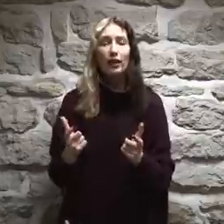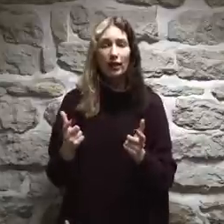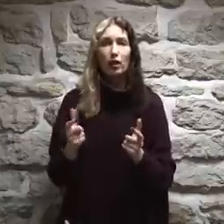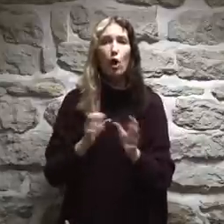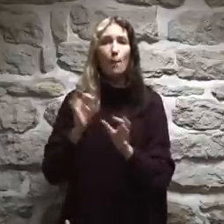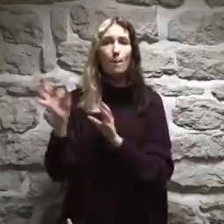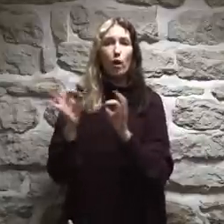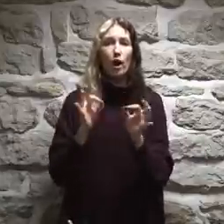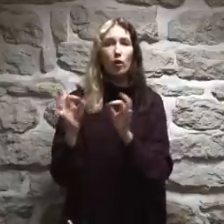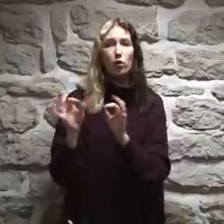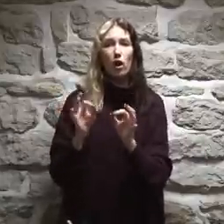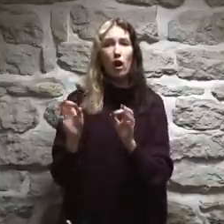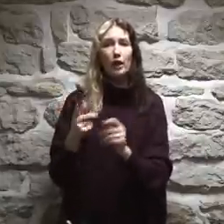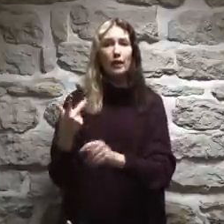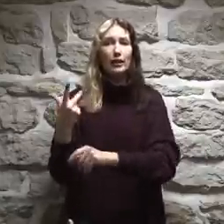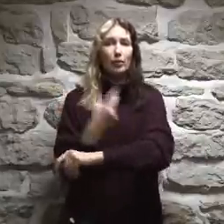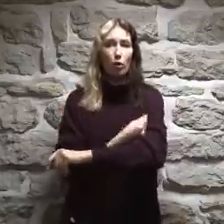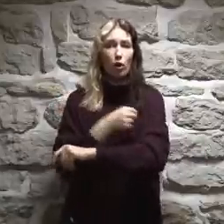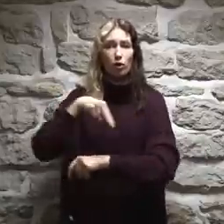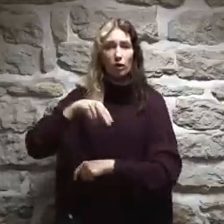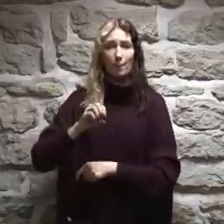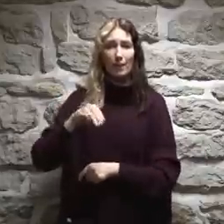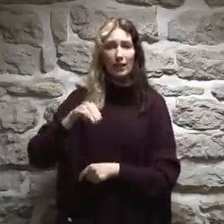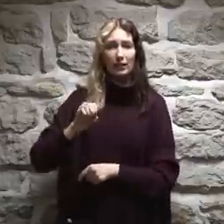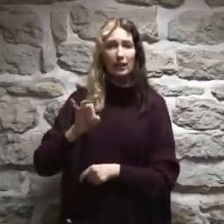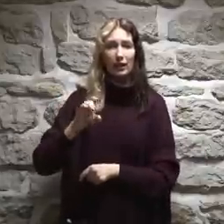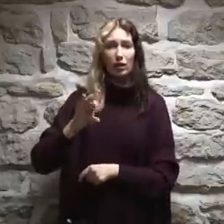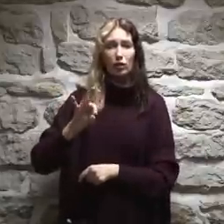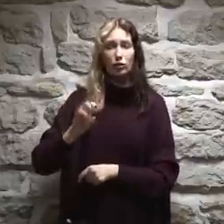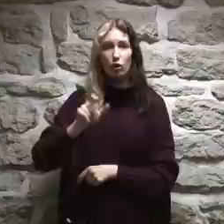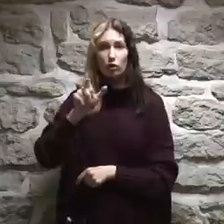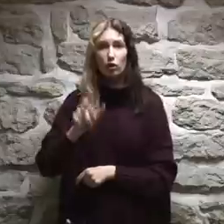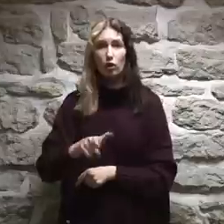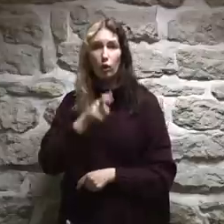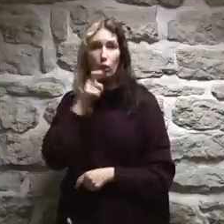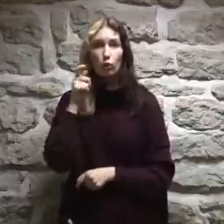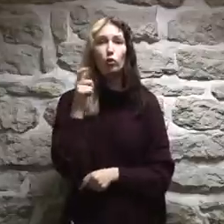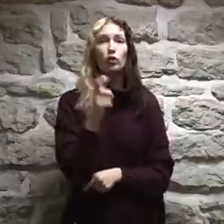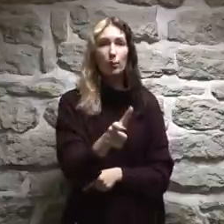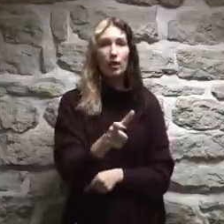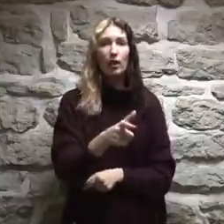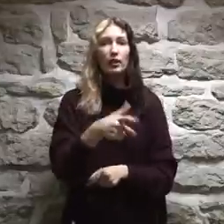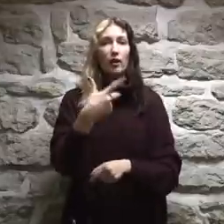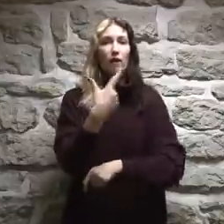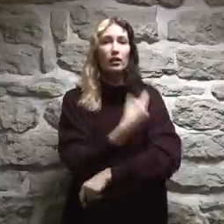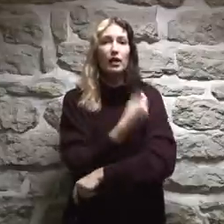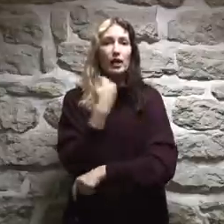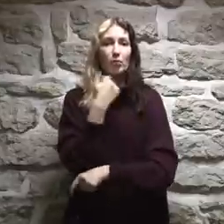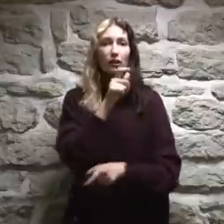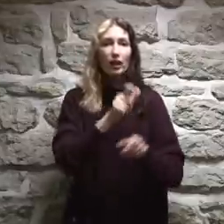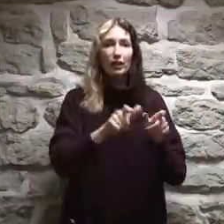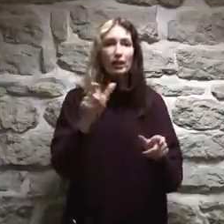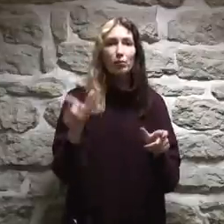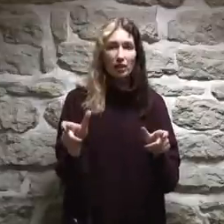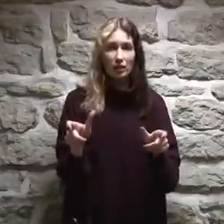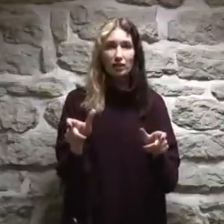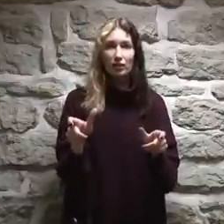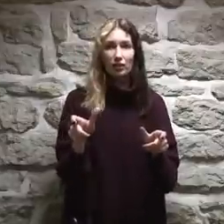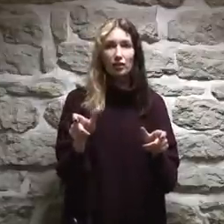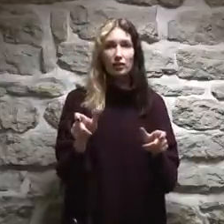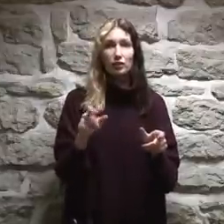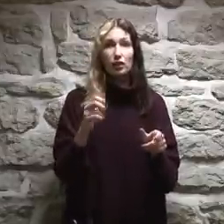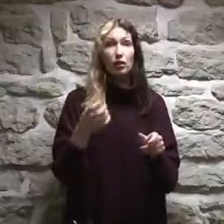molekulaarimmunoloog Pärt Peterson, kuna antikehi tekib vähem, võivad vaktsineerimata inimesed paari kuu pärast uuesti nakatuda ka